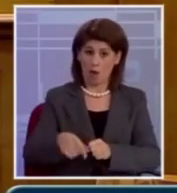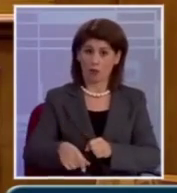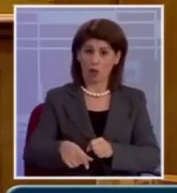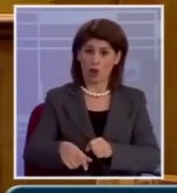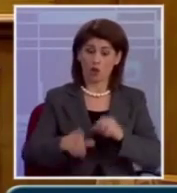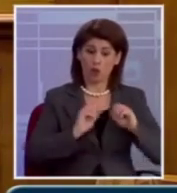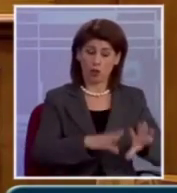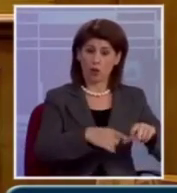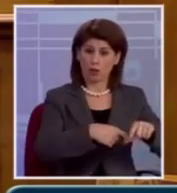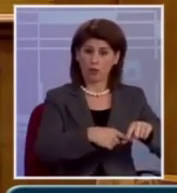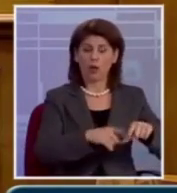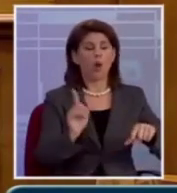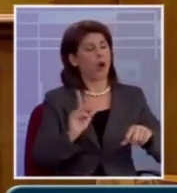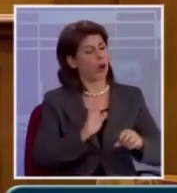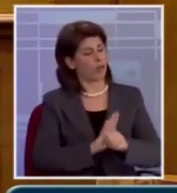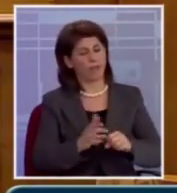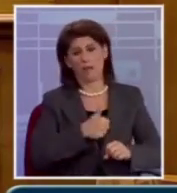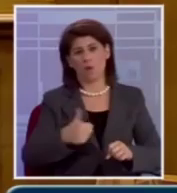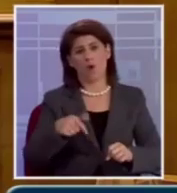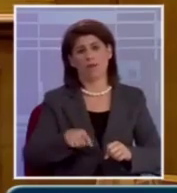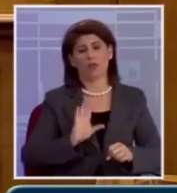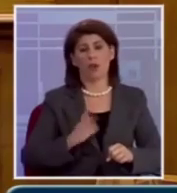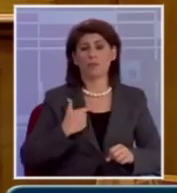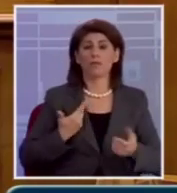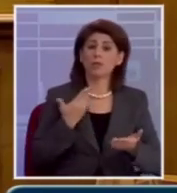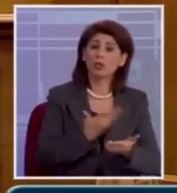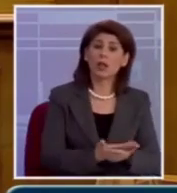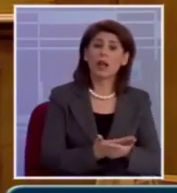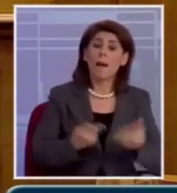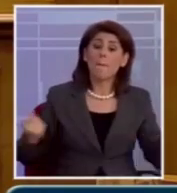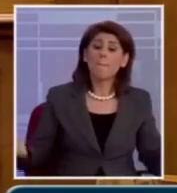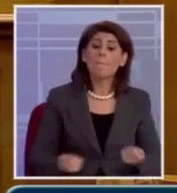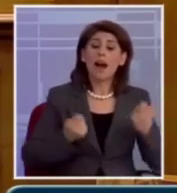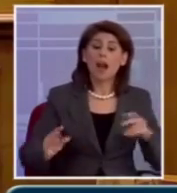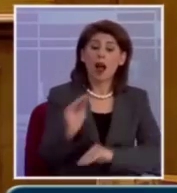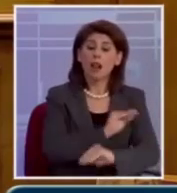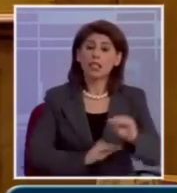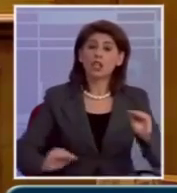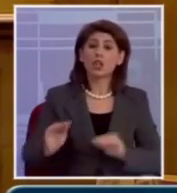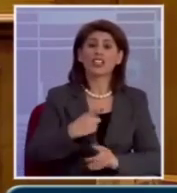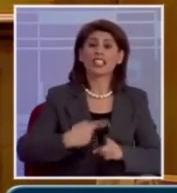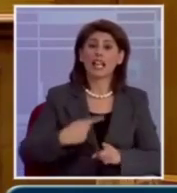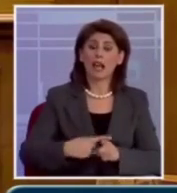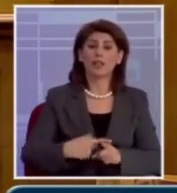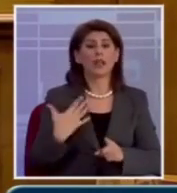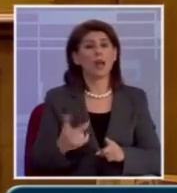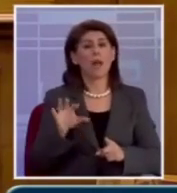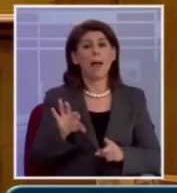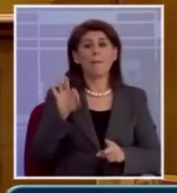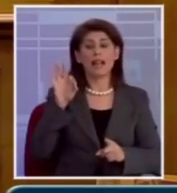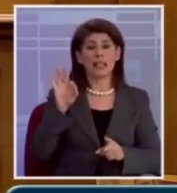αρκετό. Γι' αυτό εμείς προτείνουμε και την παραγωγική ανασυγκρότηση της χώρας. Έχουμε